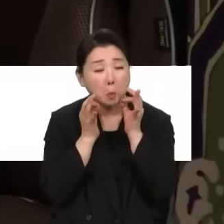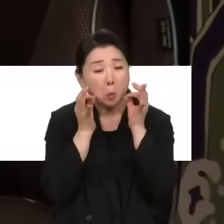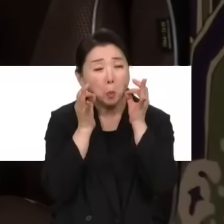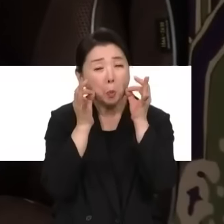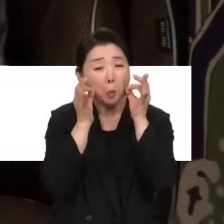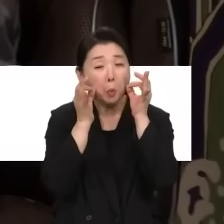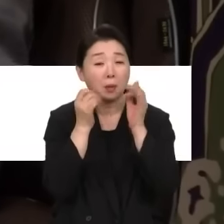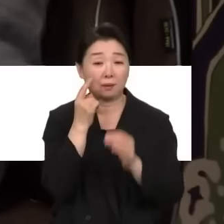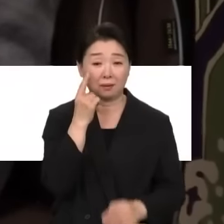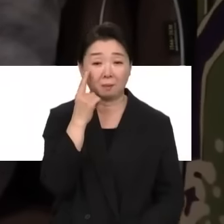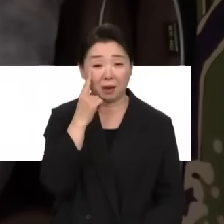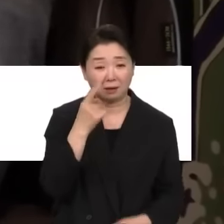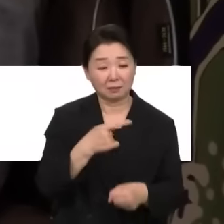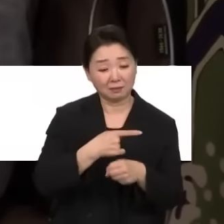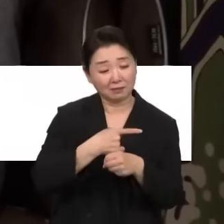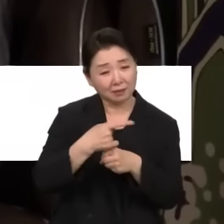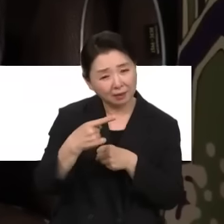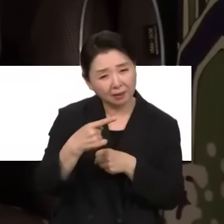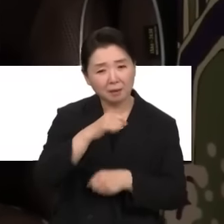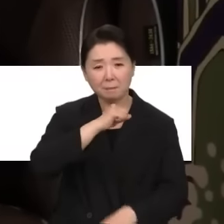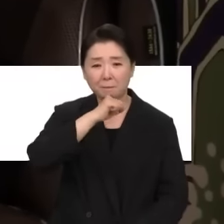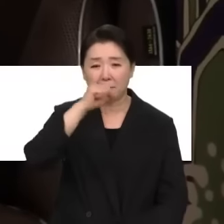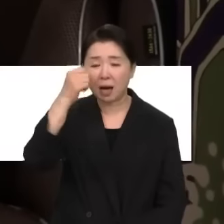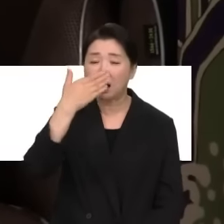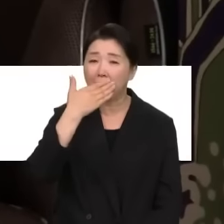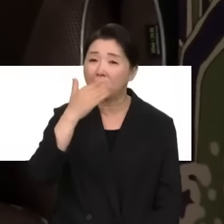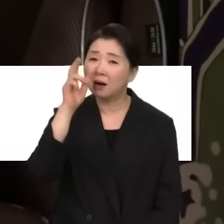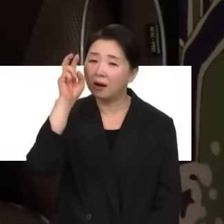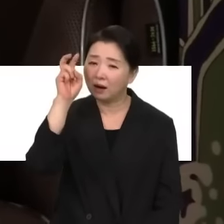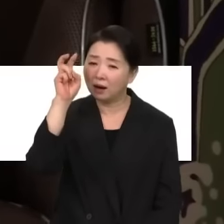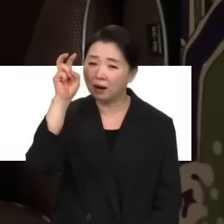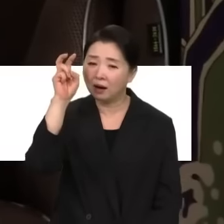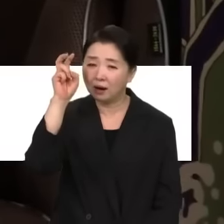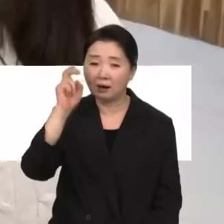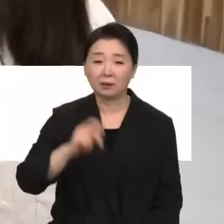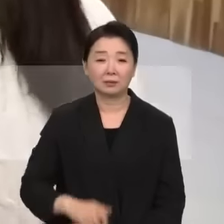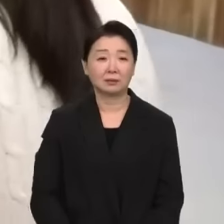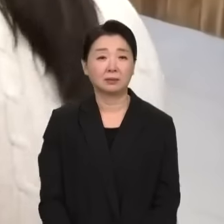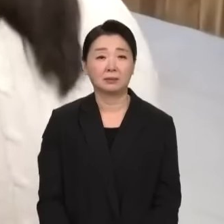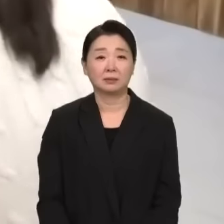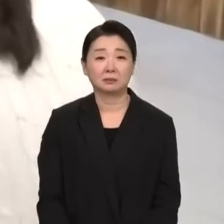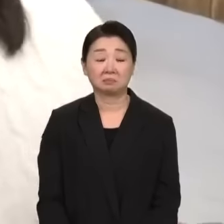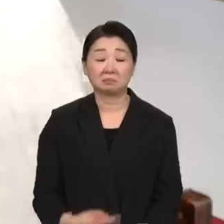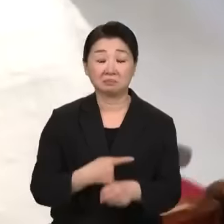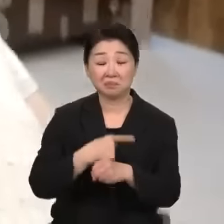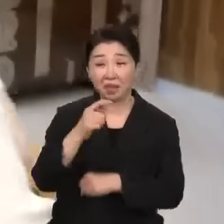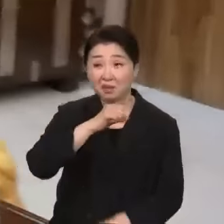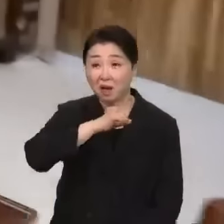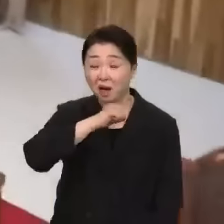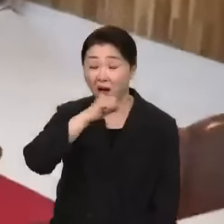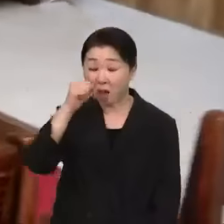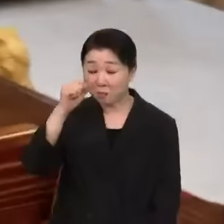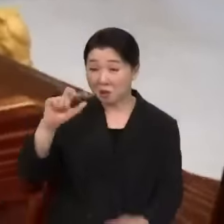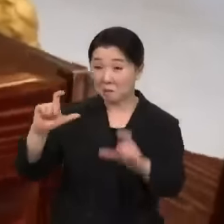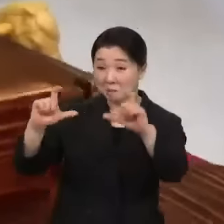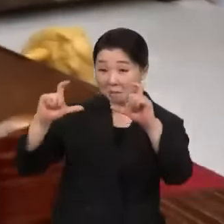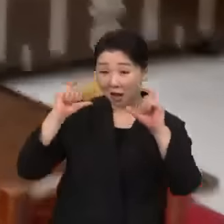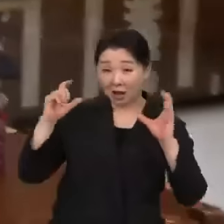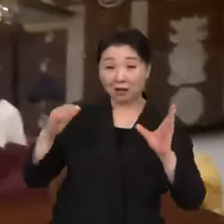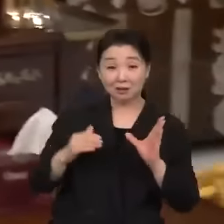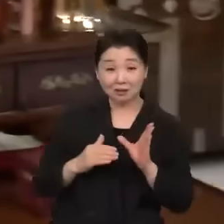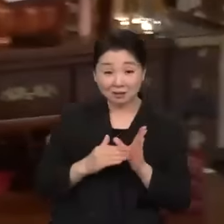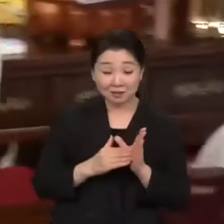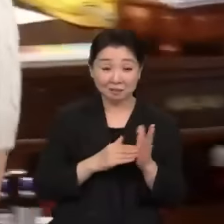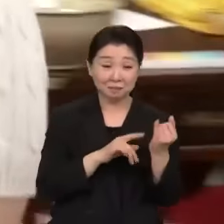하면 내년에는 합격되지 않을까 하는 그렇게 보인다. 내년 합격 예언을 들은 셈.